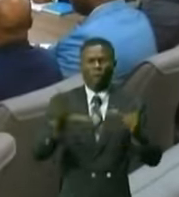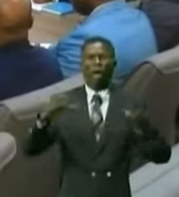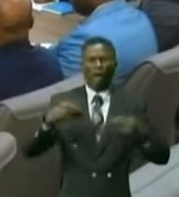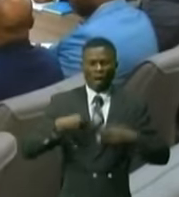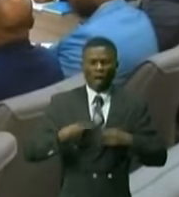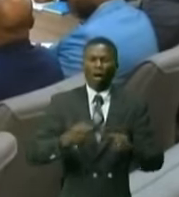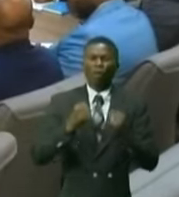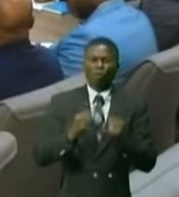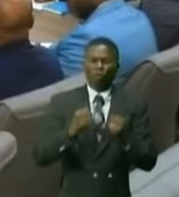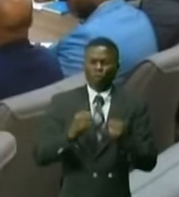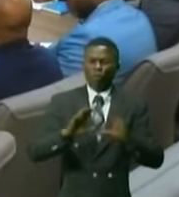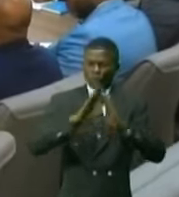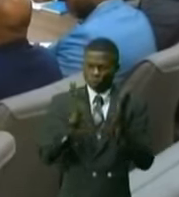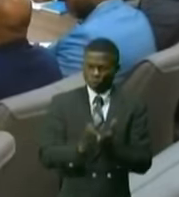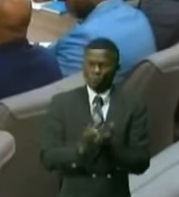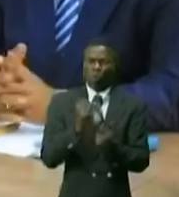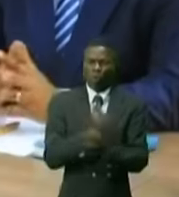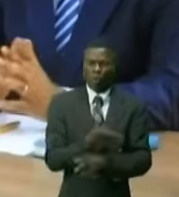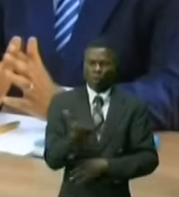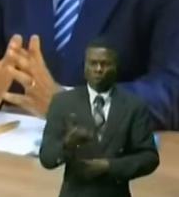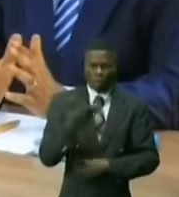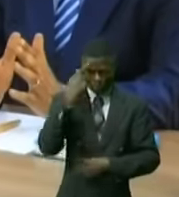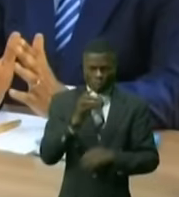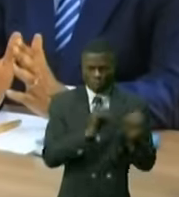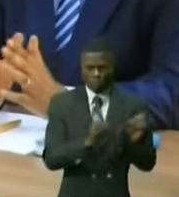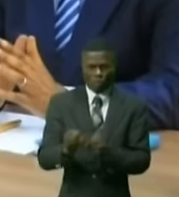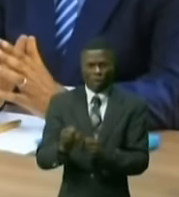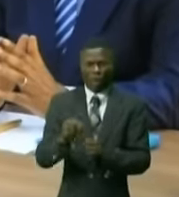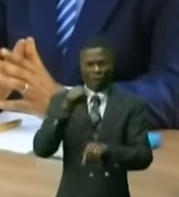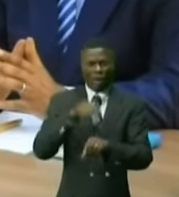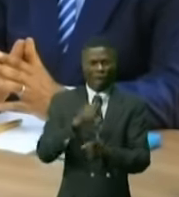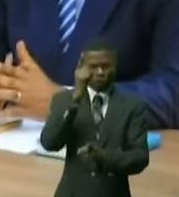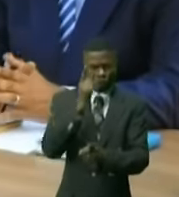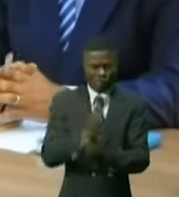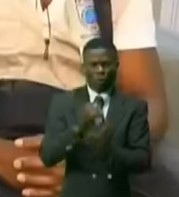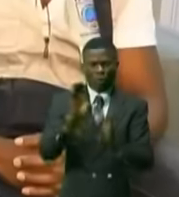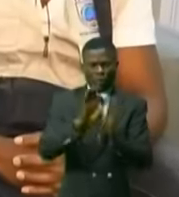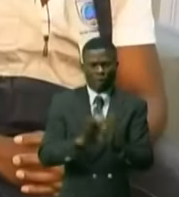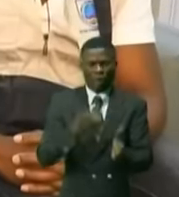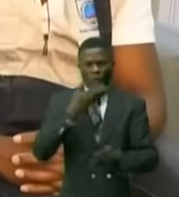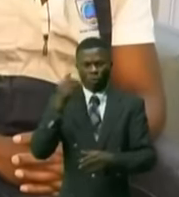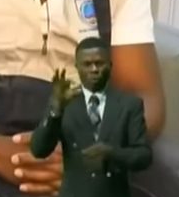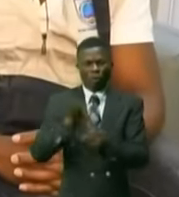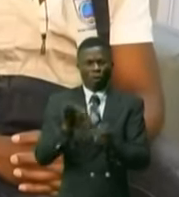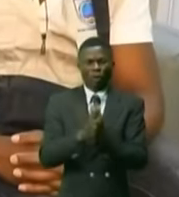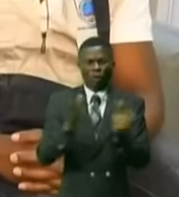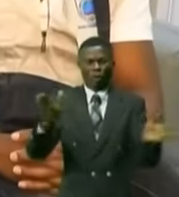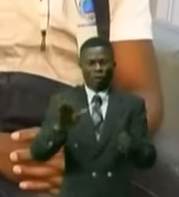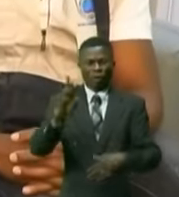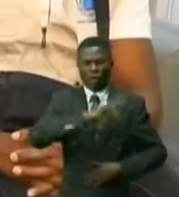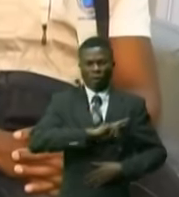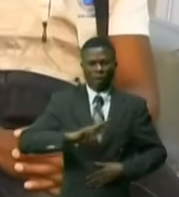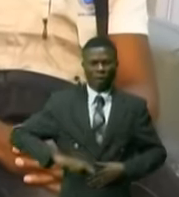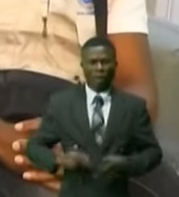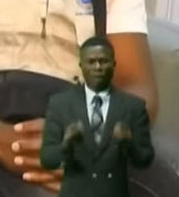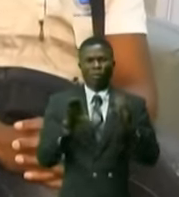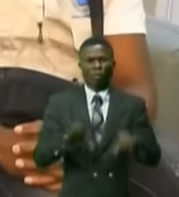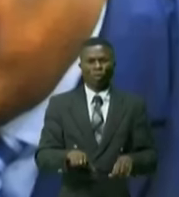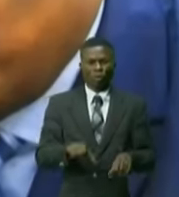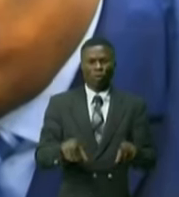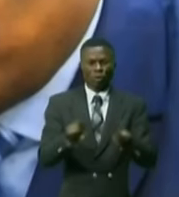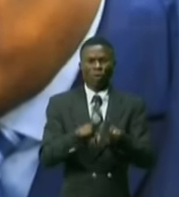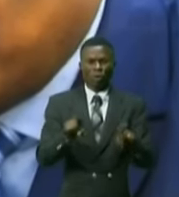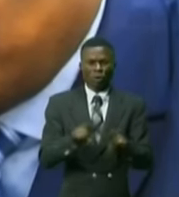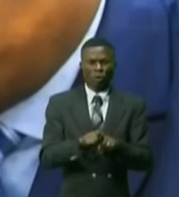et fort que tout est mis en œuvre pour la tenue dans des meilleures conditions des élections générales en République démocratique du Congo,